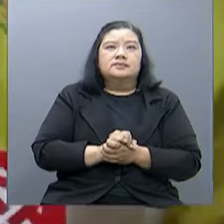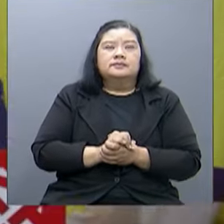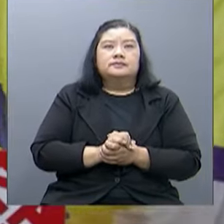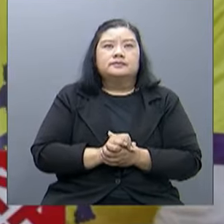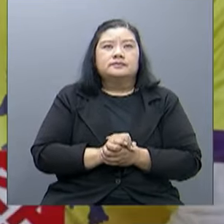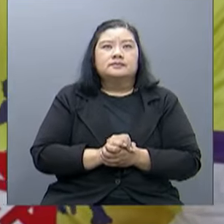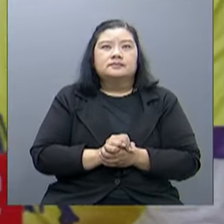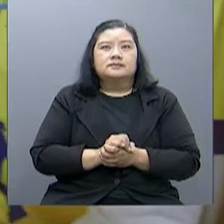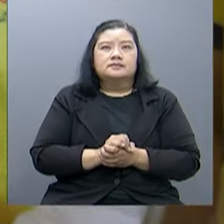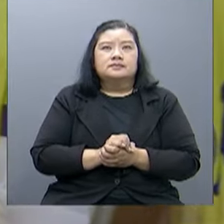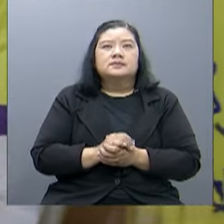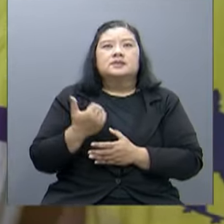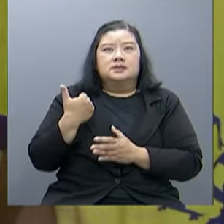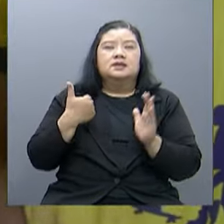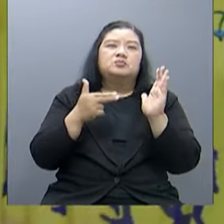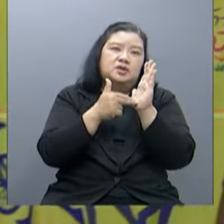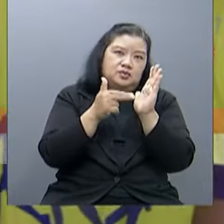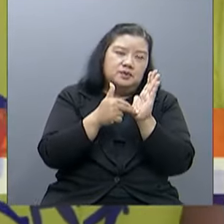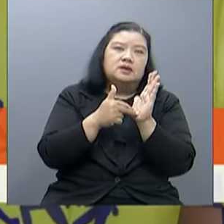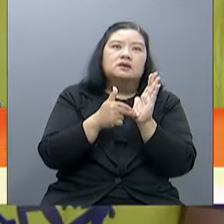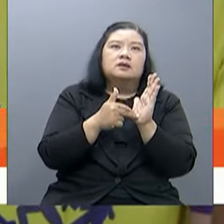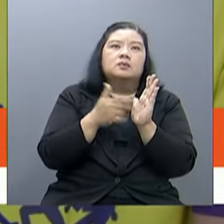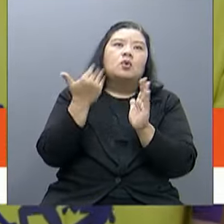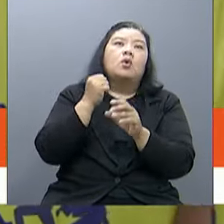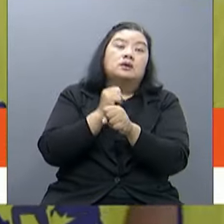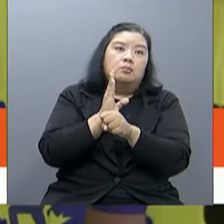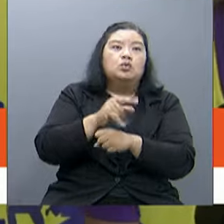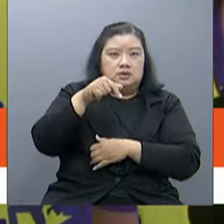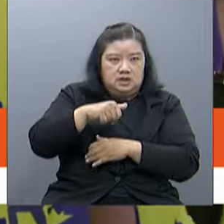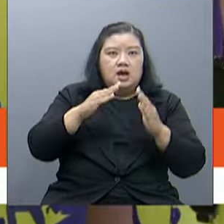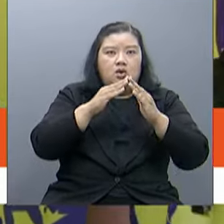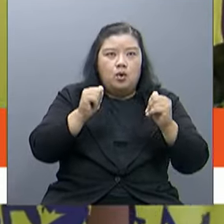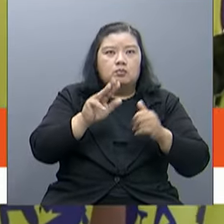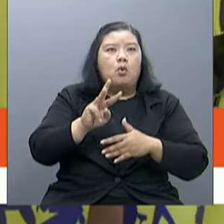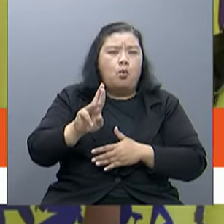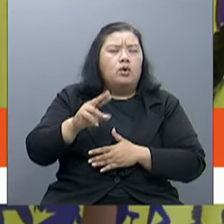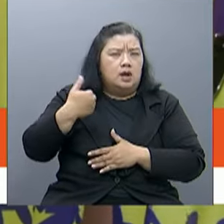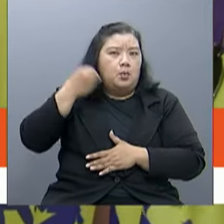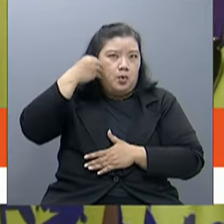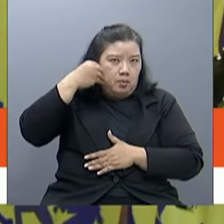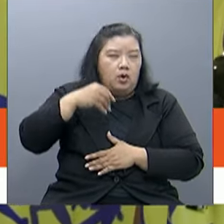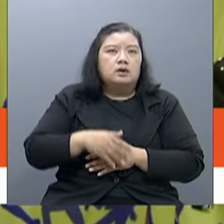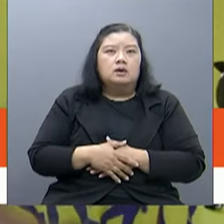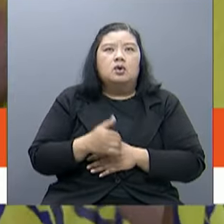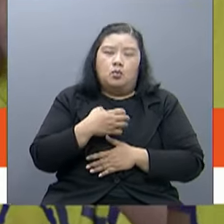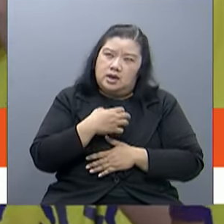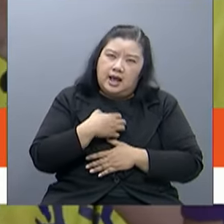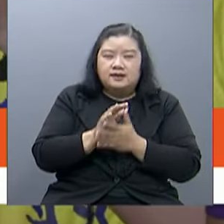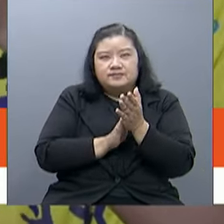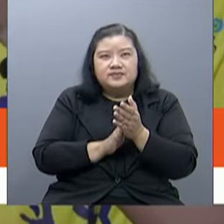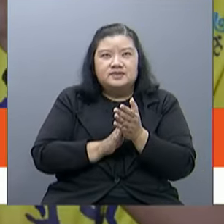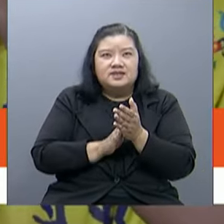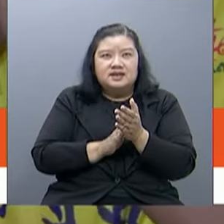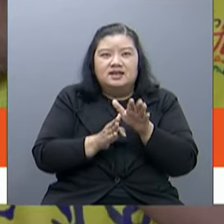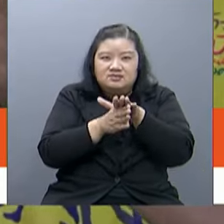เคยมางานวิ่งนะครับงานบุญที่วัดบวรหลายครั้งครั้งนี้กะว่าจะขอไถครับผมเป็นเ